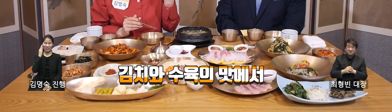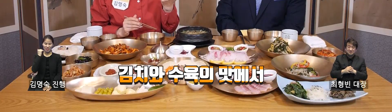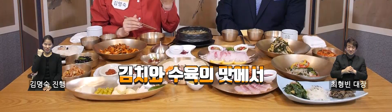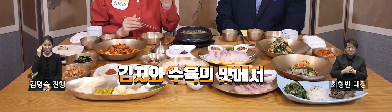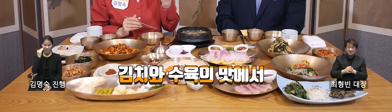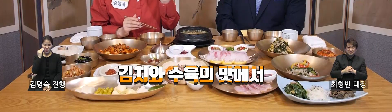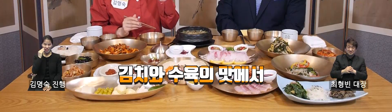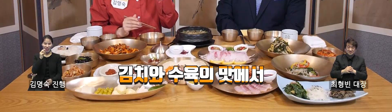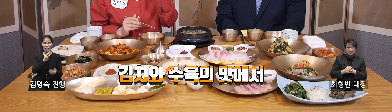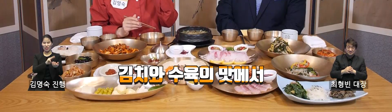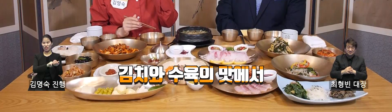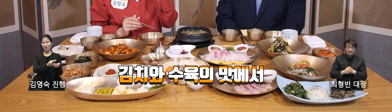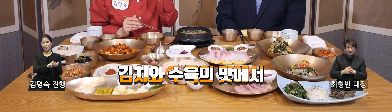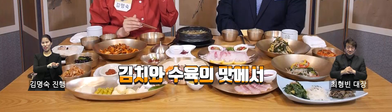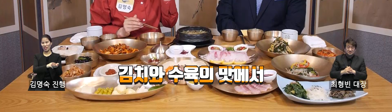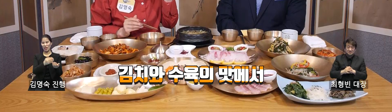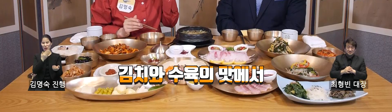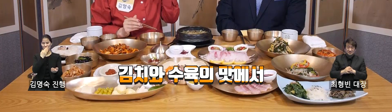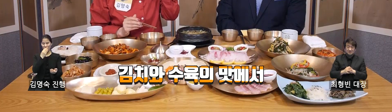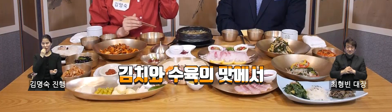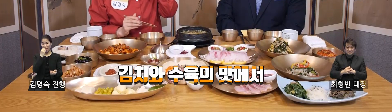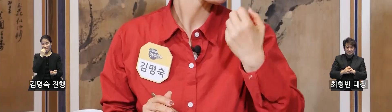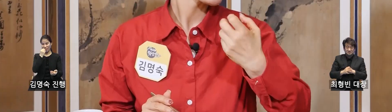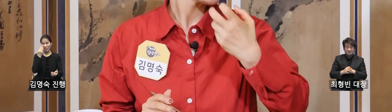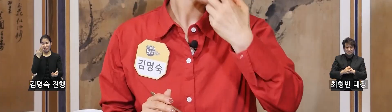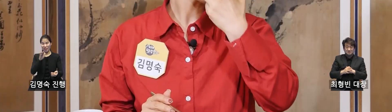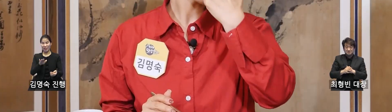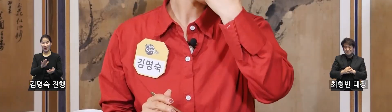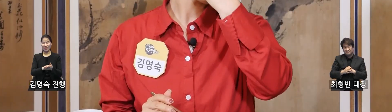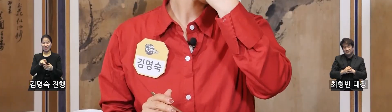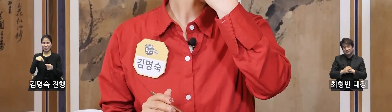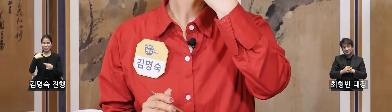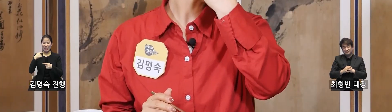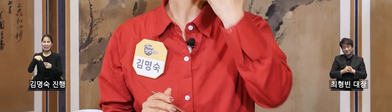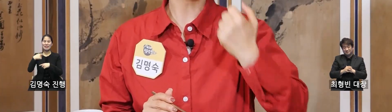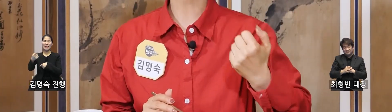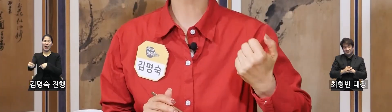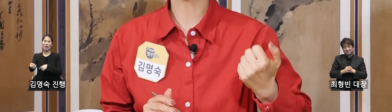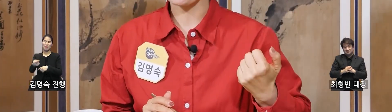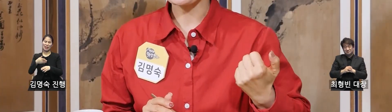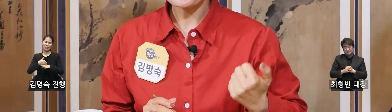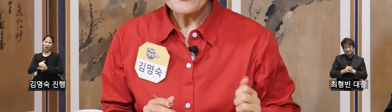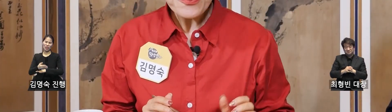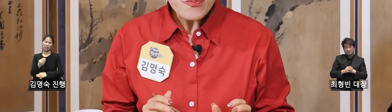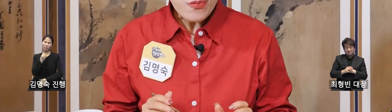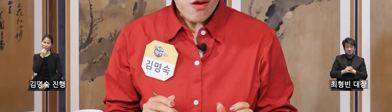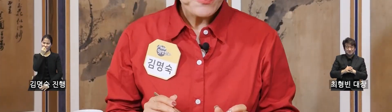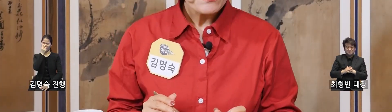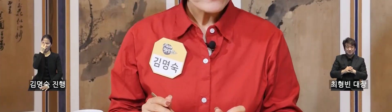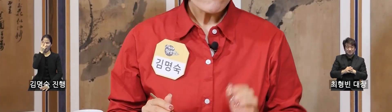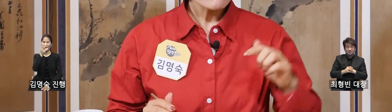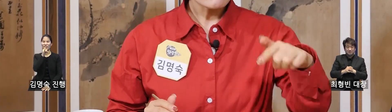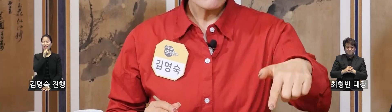하고 수육에 마우스 좀 나다가 내 묽게 해서 아예 이렇게 됩니다